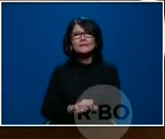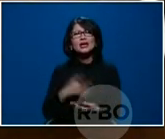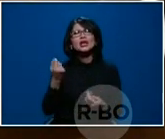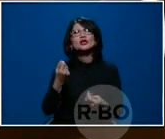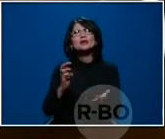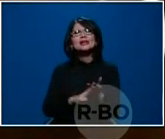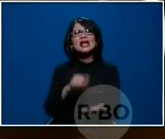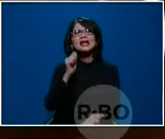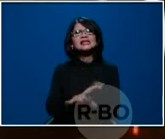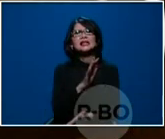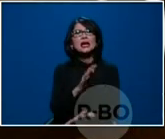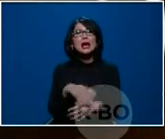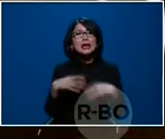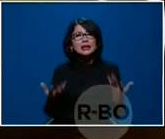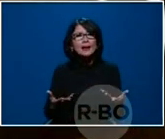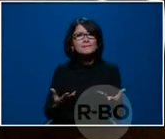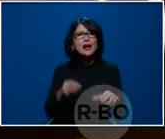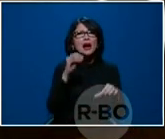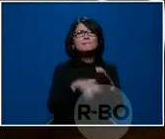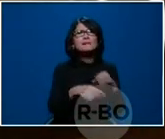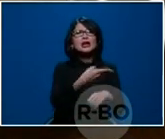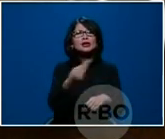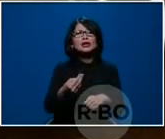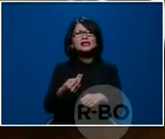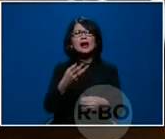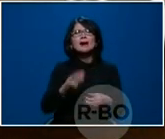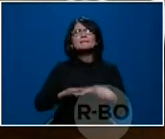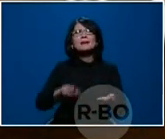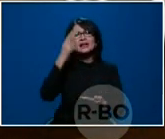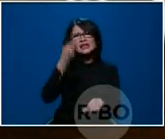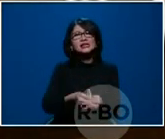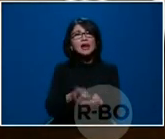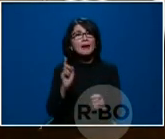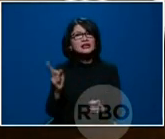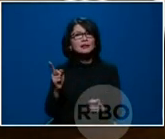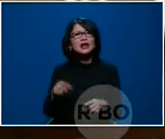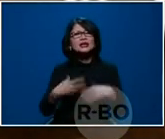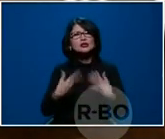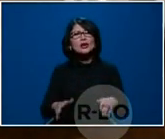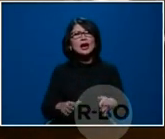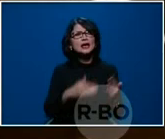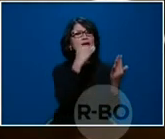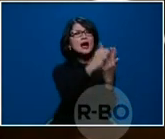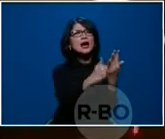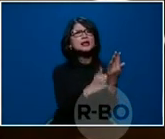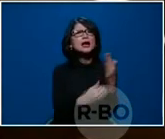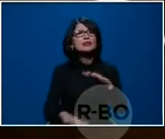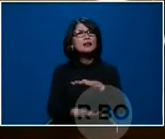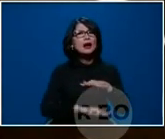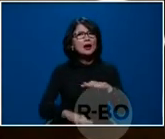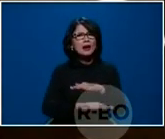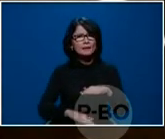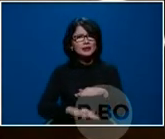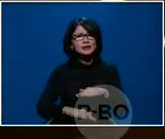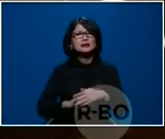saja Kenapa Bi memberikan izin pada kami karena kami sudah punya database semua KJP ada 692.000